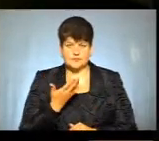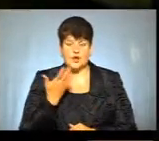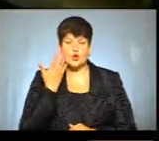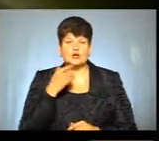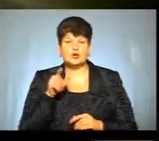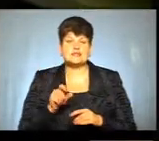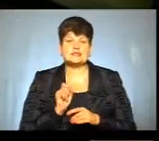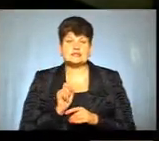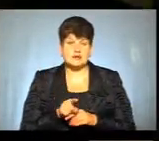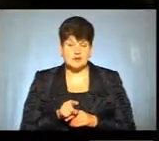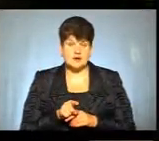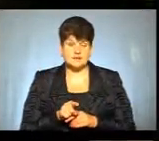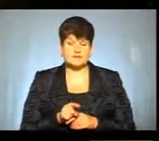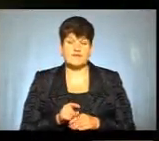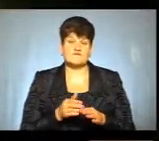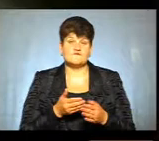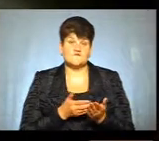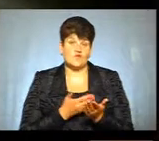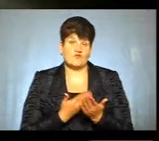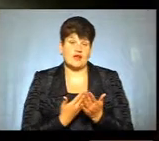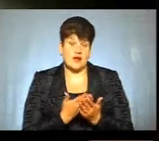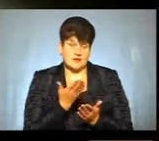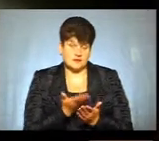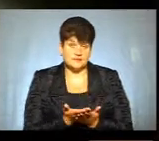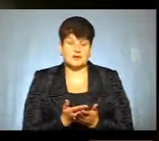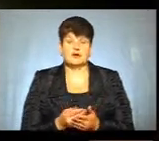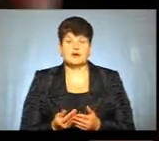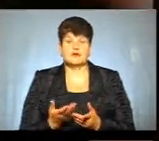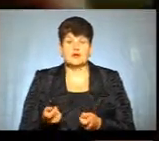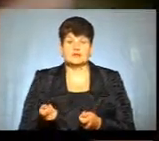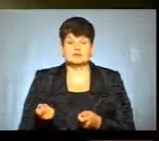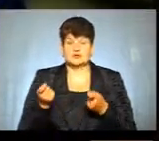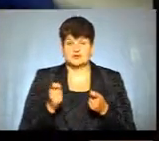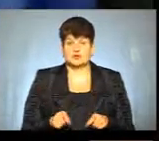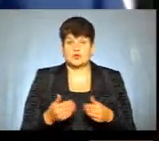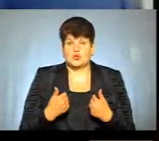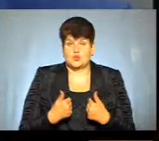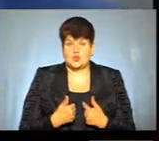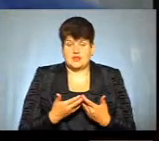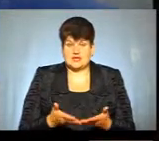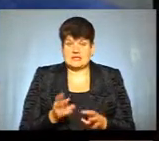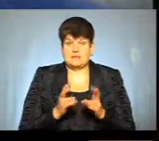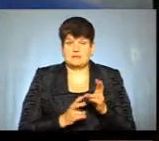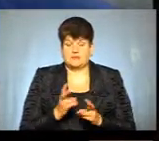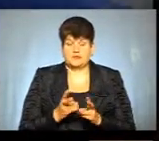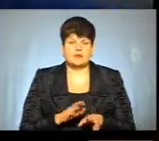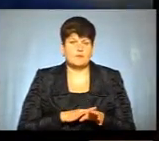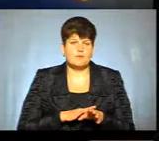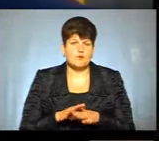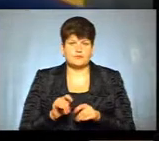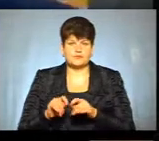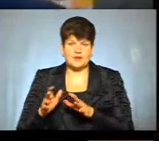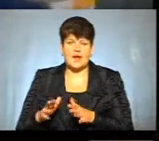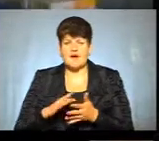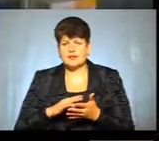замовляє, значить, ось варіантів такому, да, вона попадає до нас. Значить, на підприємство. Вони проходять повний контроль і далі